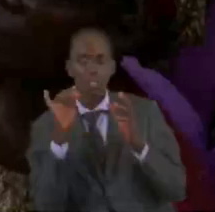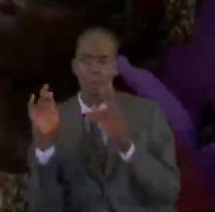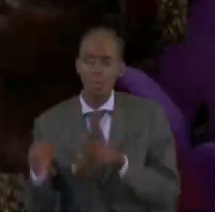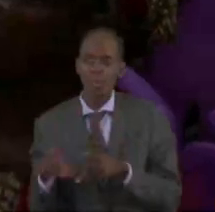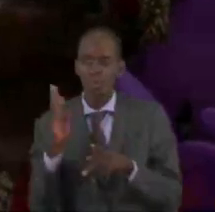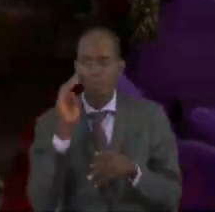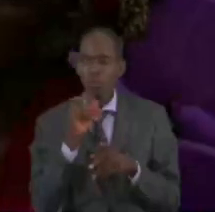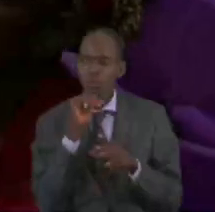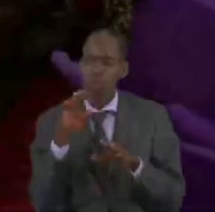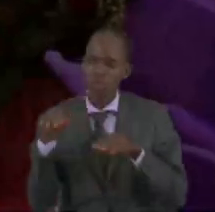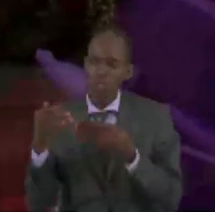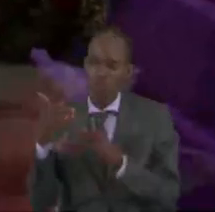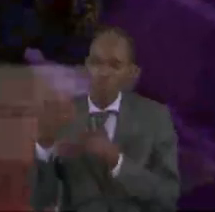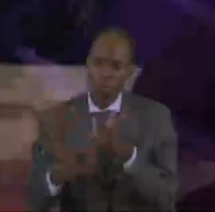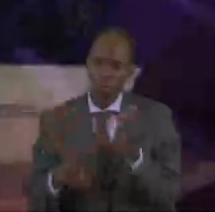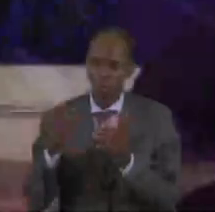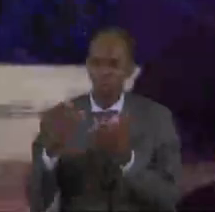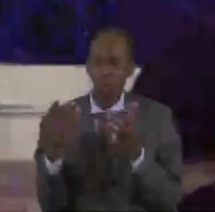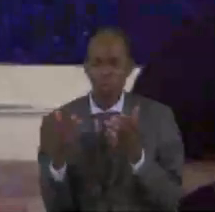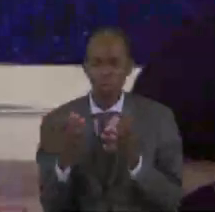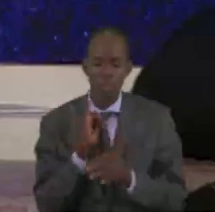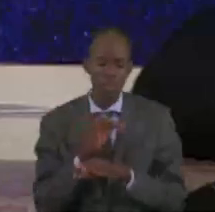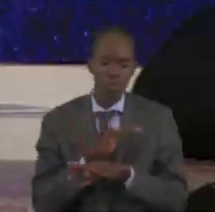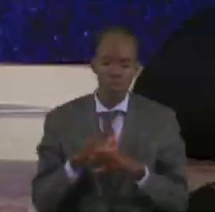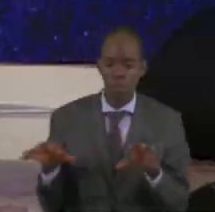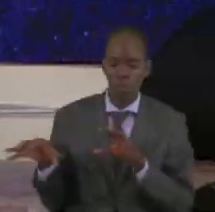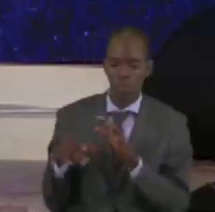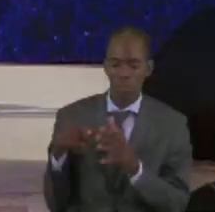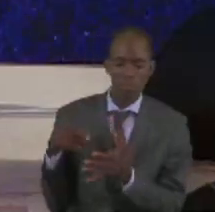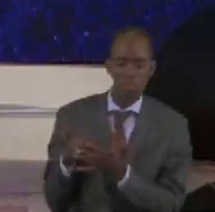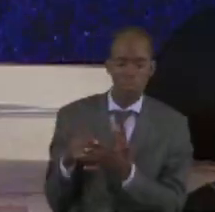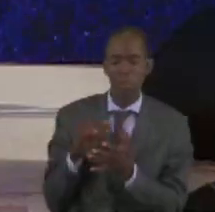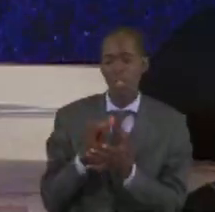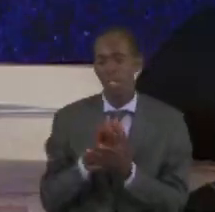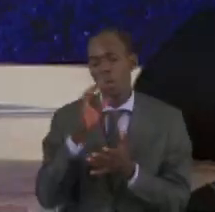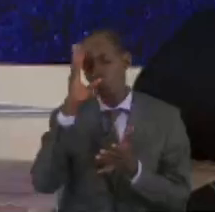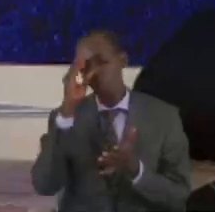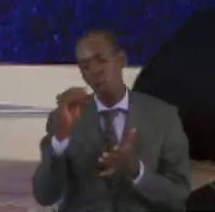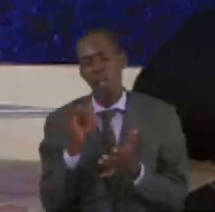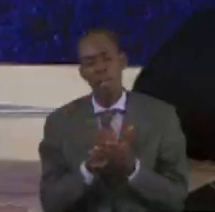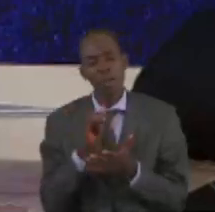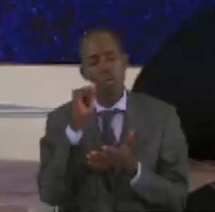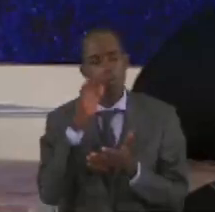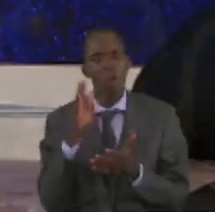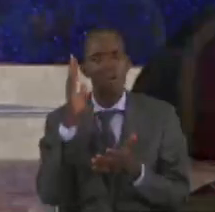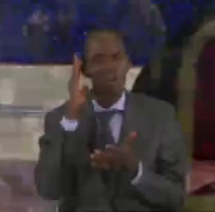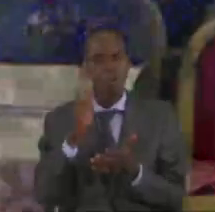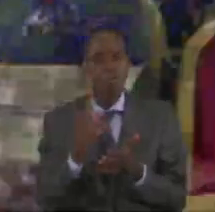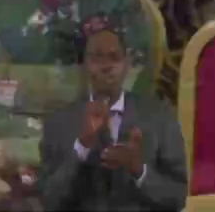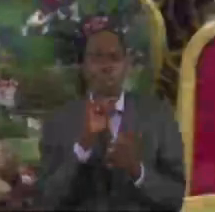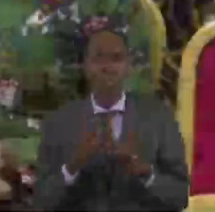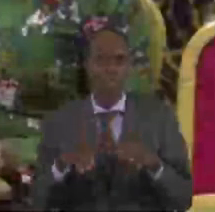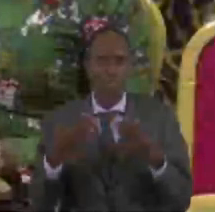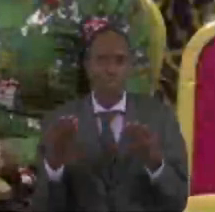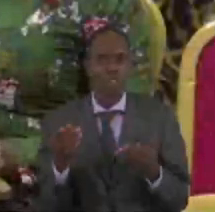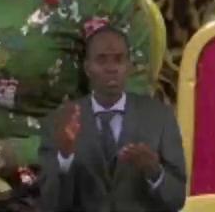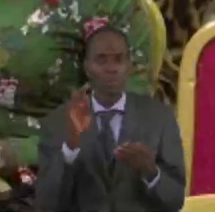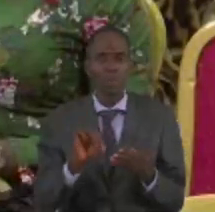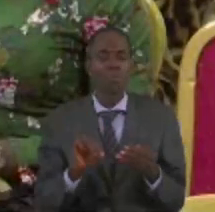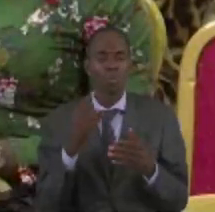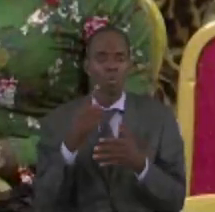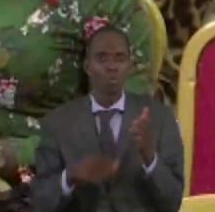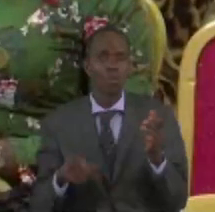pas leur donner ce qu'ils cherchent. S'ils ne font pas cela, l'homme-là, la femme-là, ne va pas leur donner ce